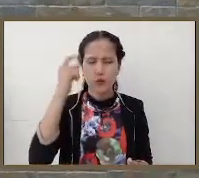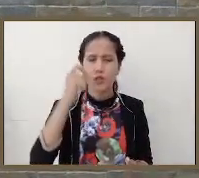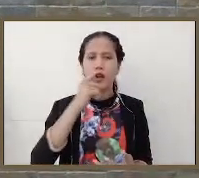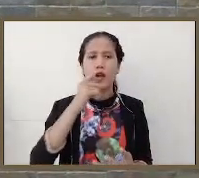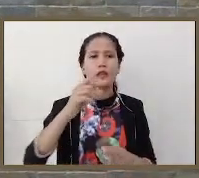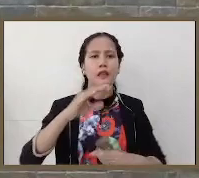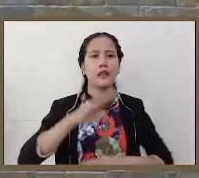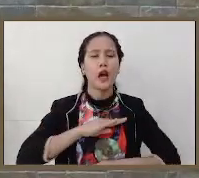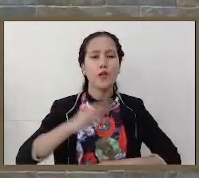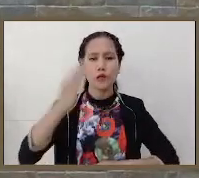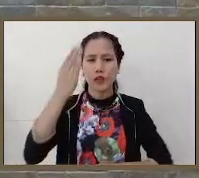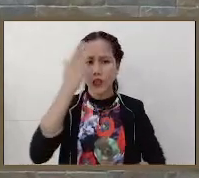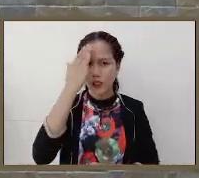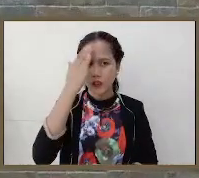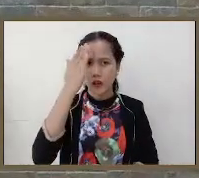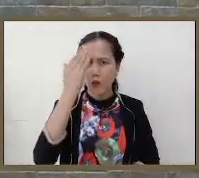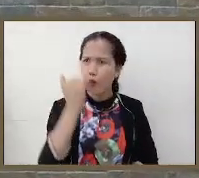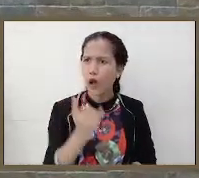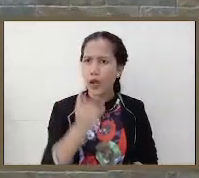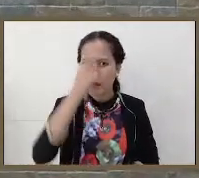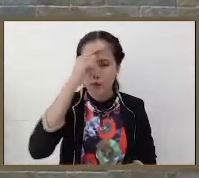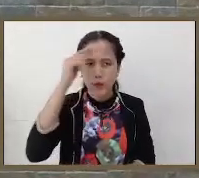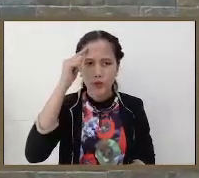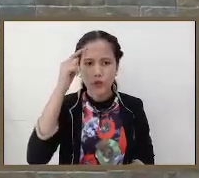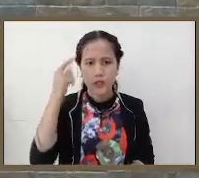lack knowledge? Because someone omitted something.